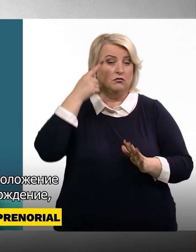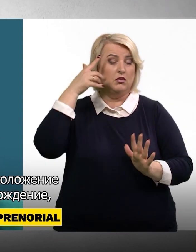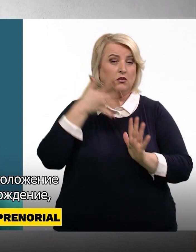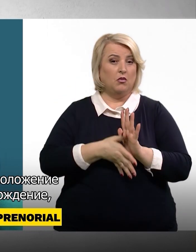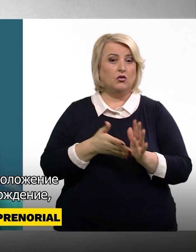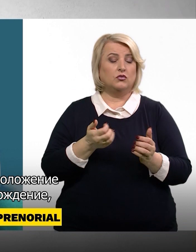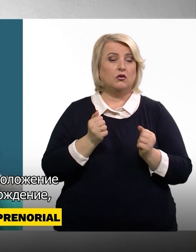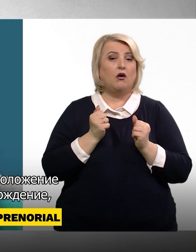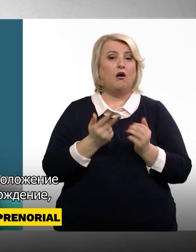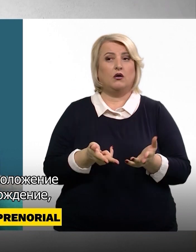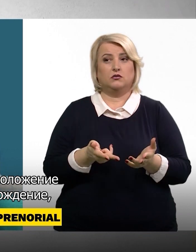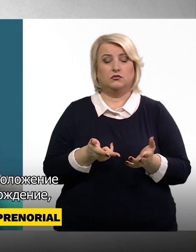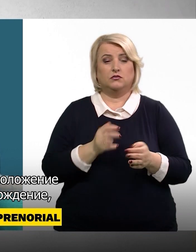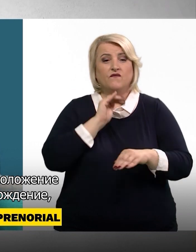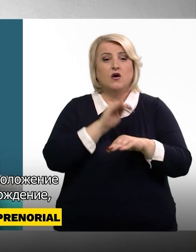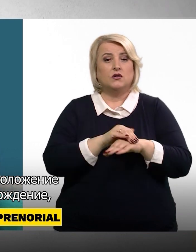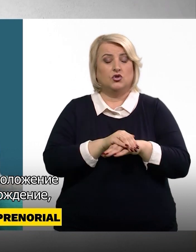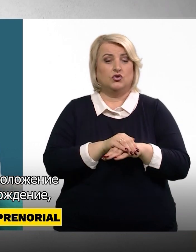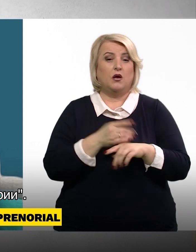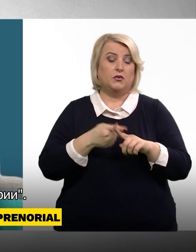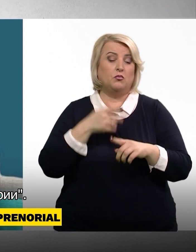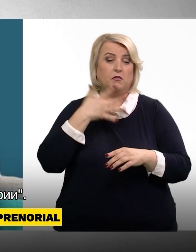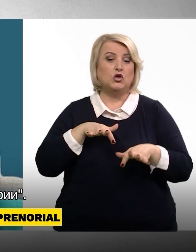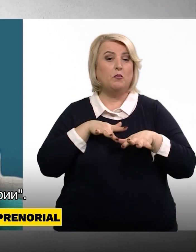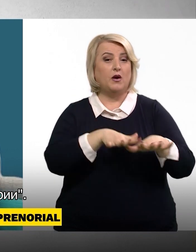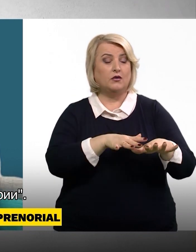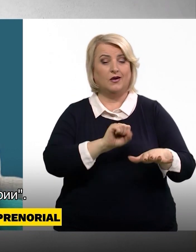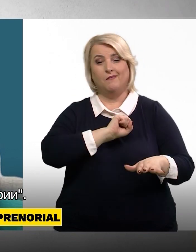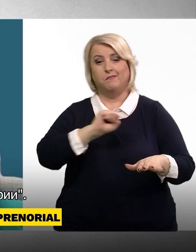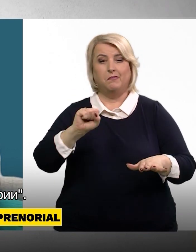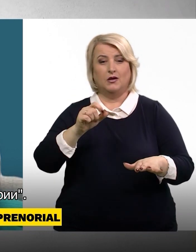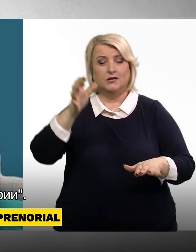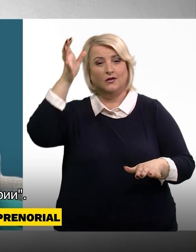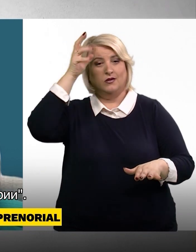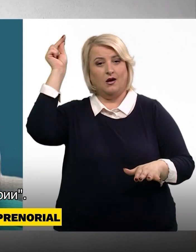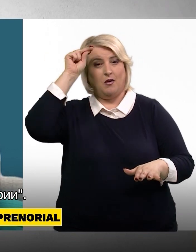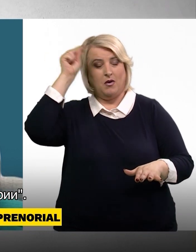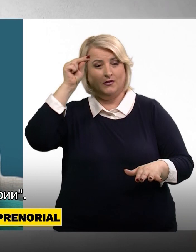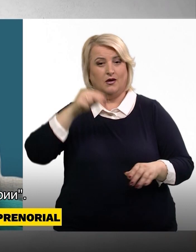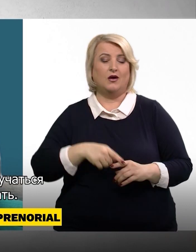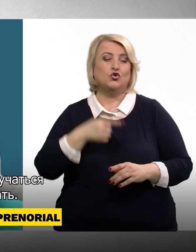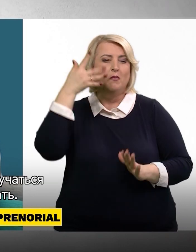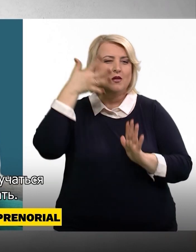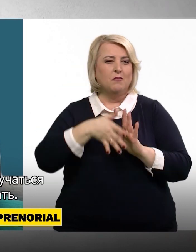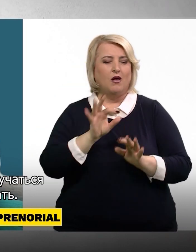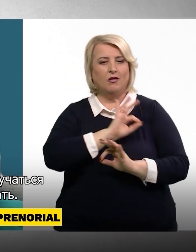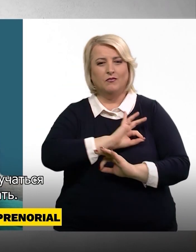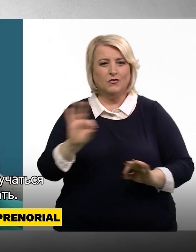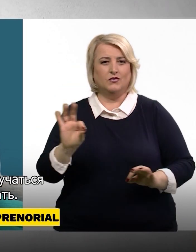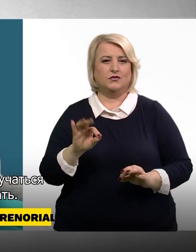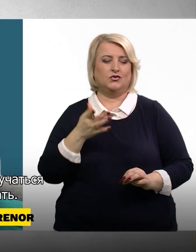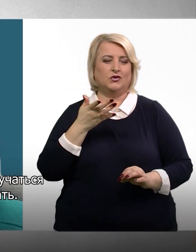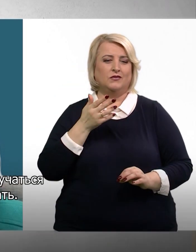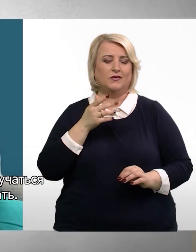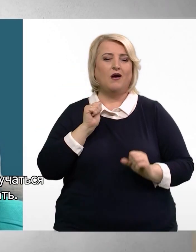înțeleg cum stau lucrurile de fapt și poate fraza asta că practica bate gramatica se așează mult mai, mult mai bine și înțeleg că trebuie să-și